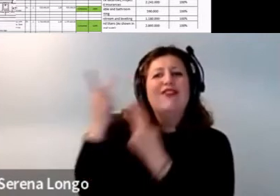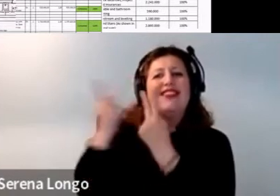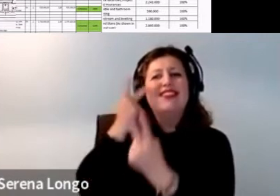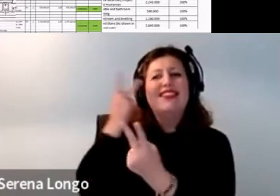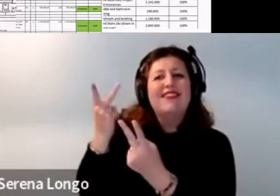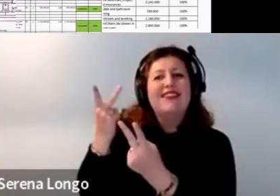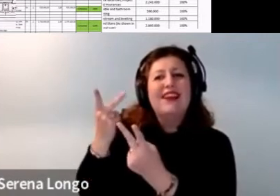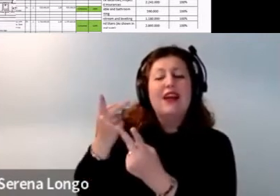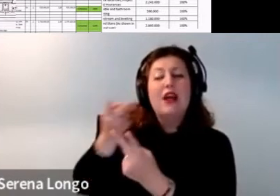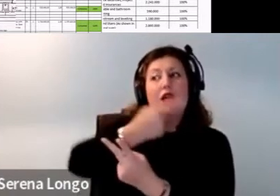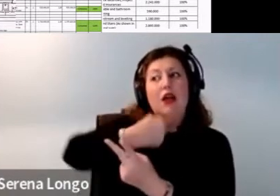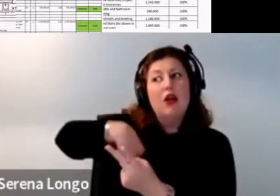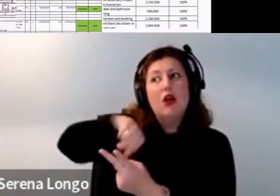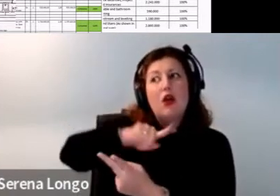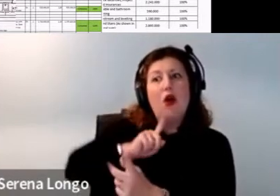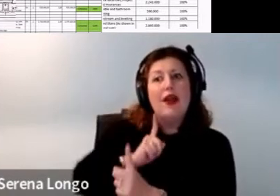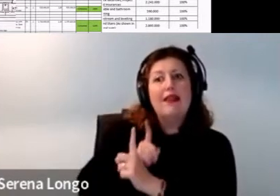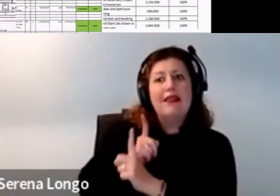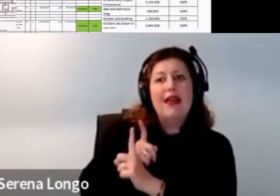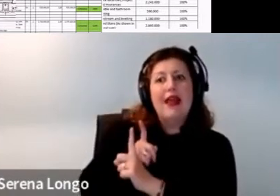bisogna assolutamente